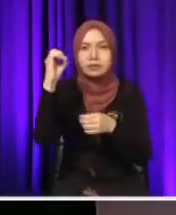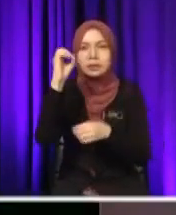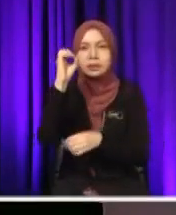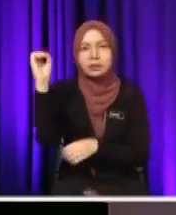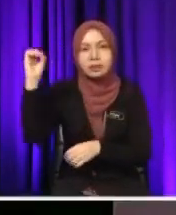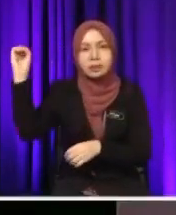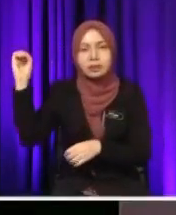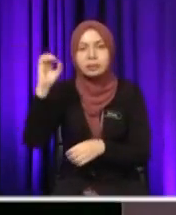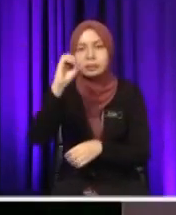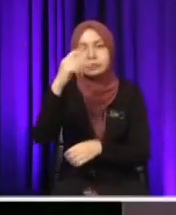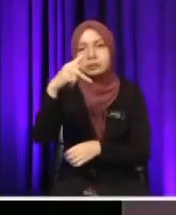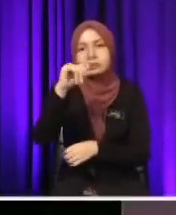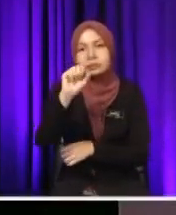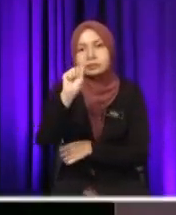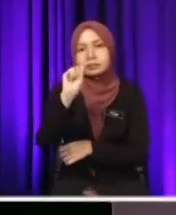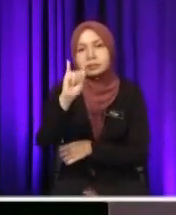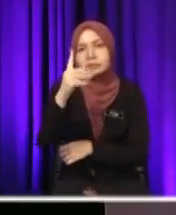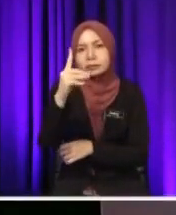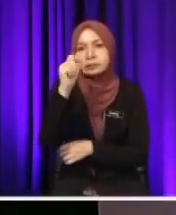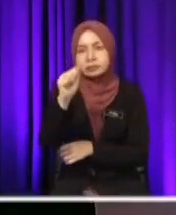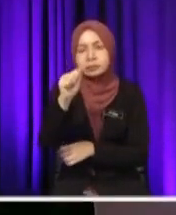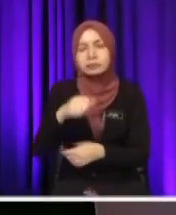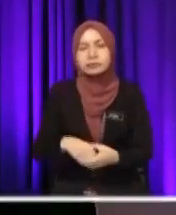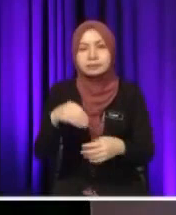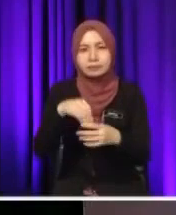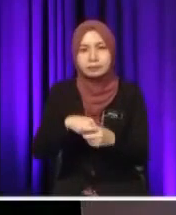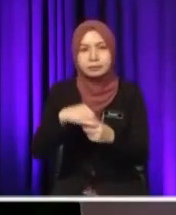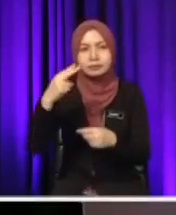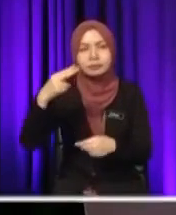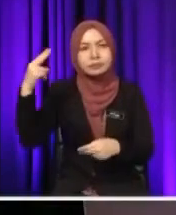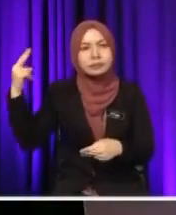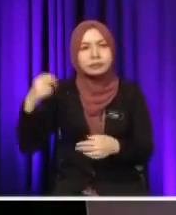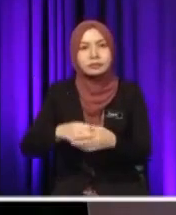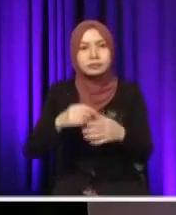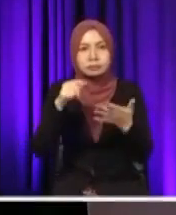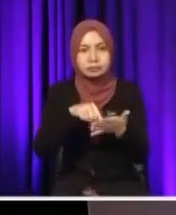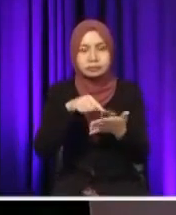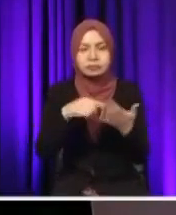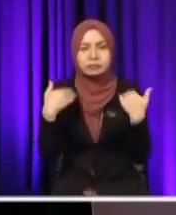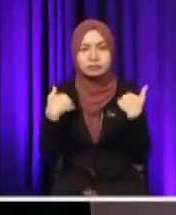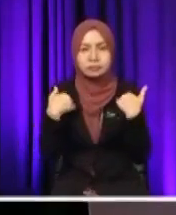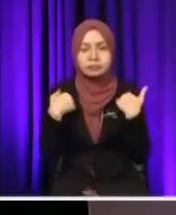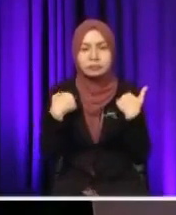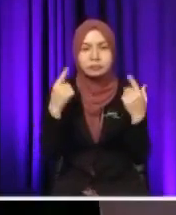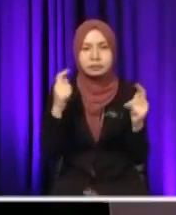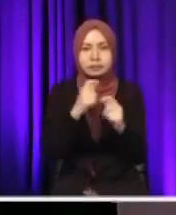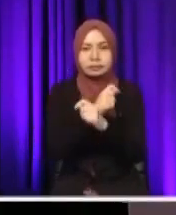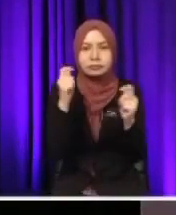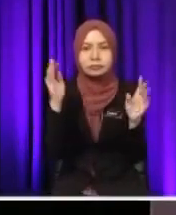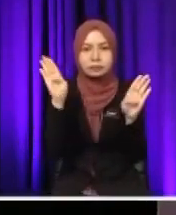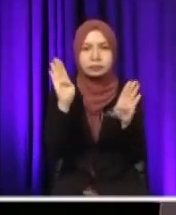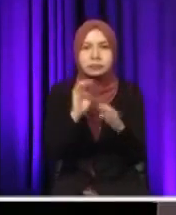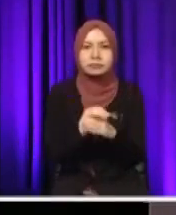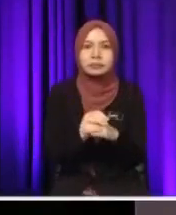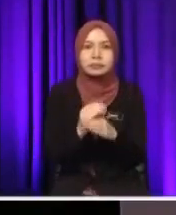sawit bergabung dengan oksigen. Okey, dalam udara ataupun daripada bahan tindak balas. Okey, dan kita tahu bahawa pengoksidaan